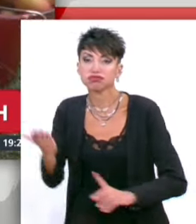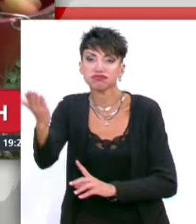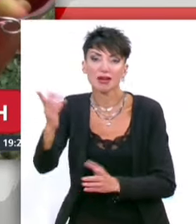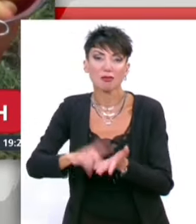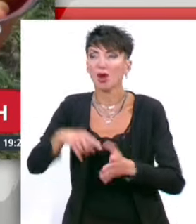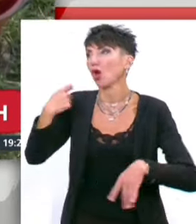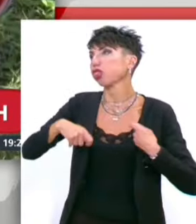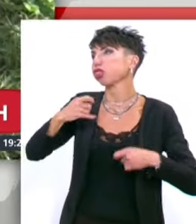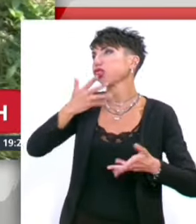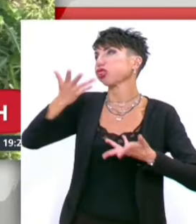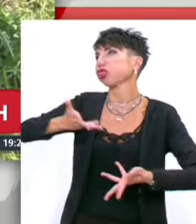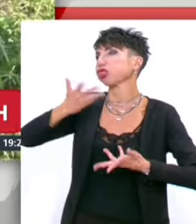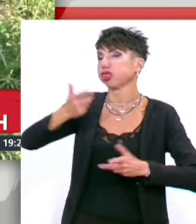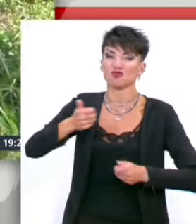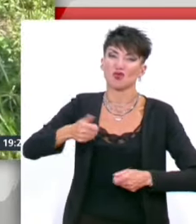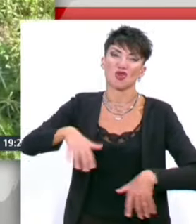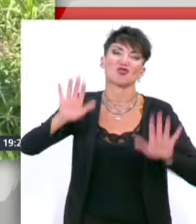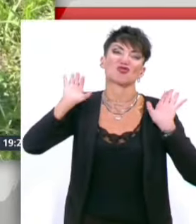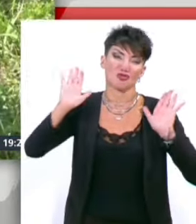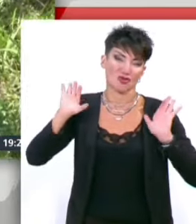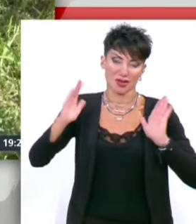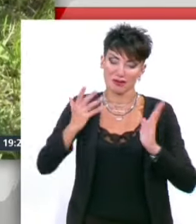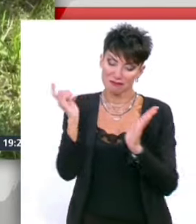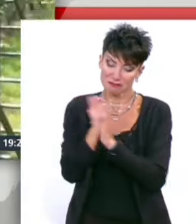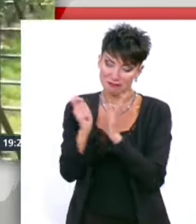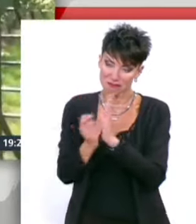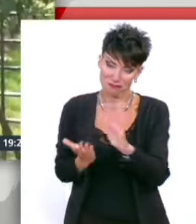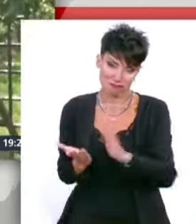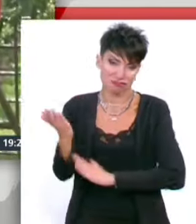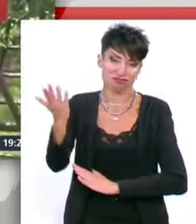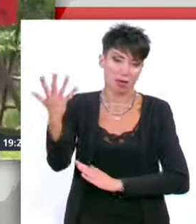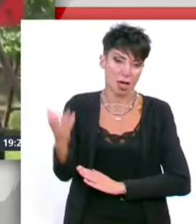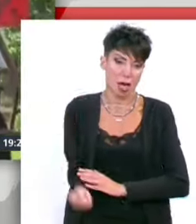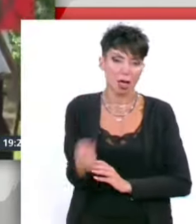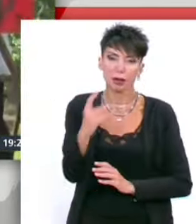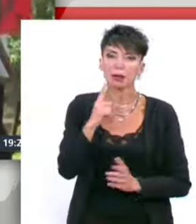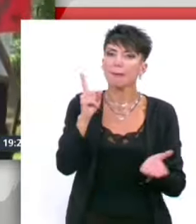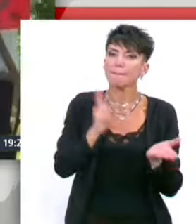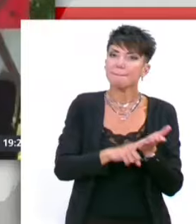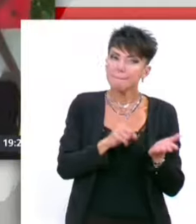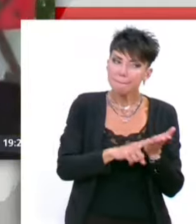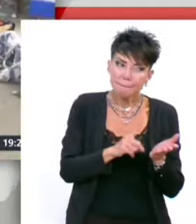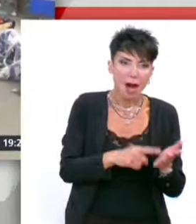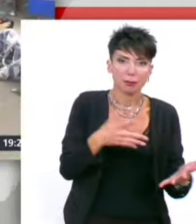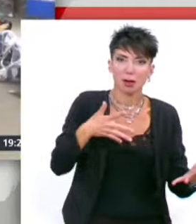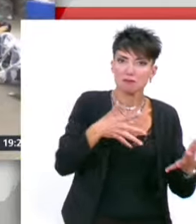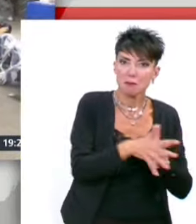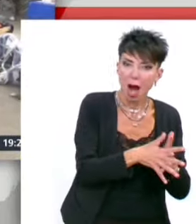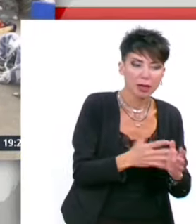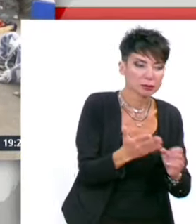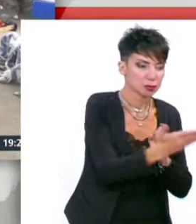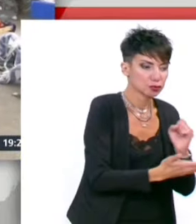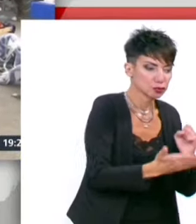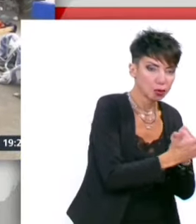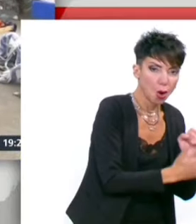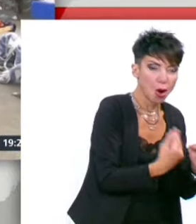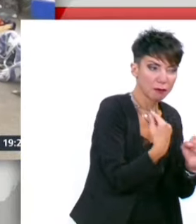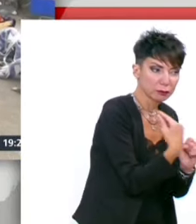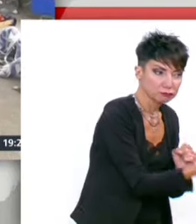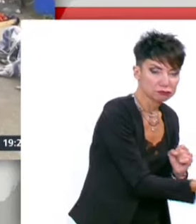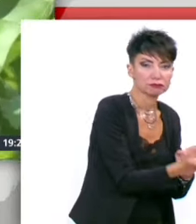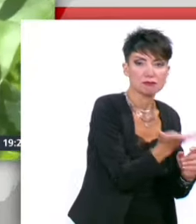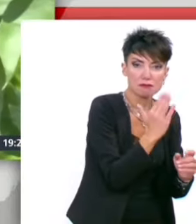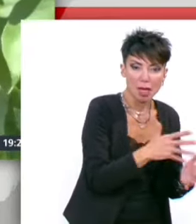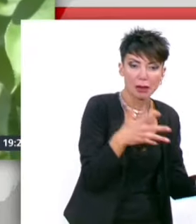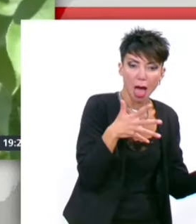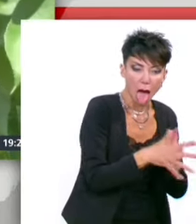τάξη στην αγορά και να φεύγουν όλα τα προϊόντα από το χωράφι με παραστατικά και συγκεκριμένες τιμές, όπως προβλέπεται και από τον νόμο, λένε